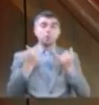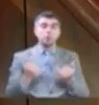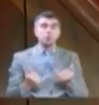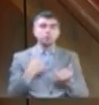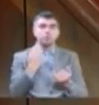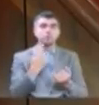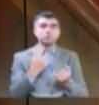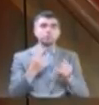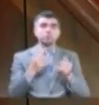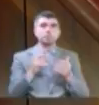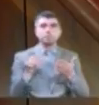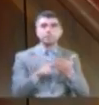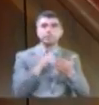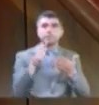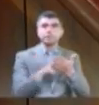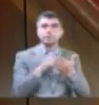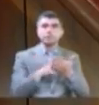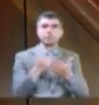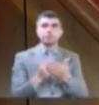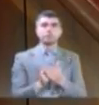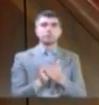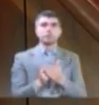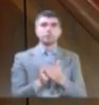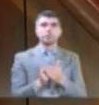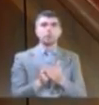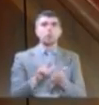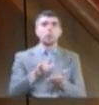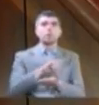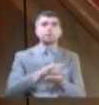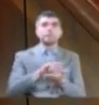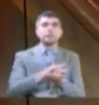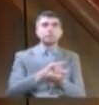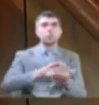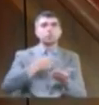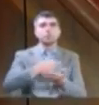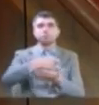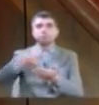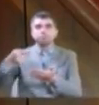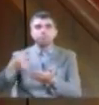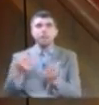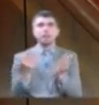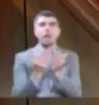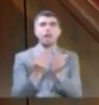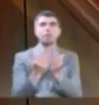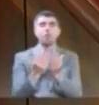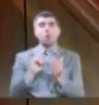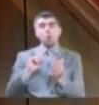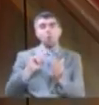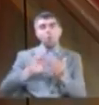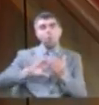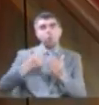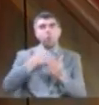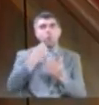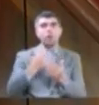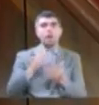طالب تكون عنده لوحة، الويفي باش يكون في الجامعات كلها، البنايات في تاريخ المغرب كله تبنات